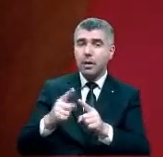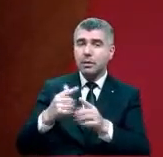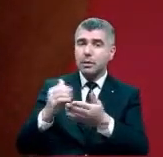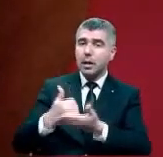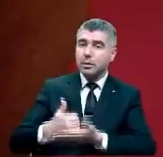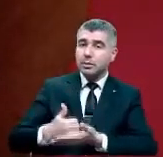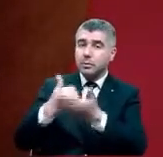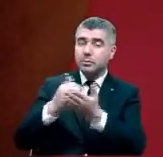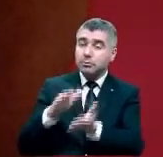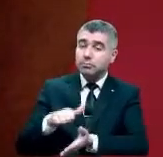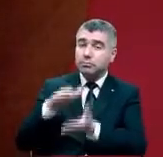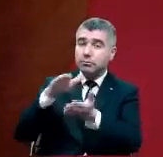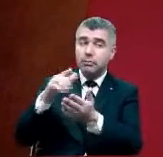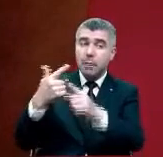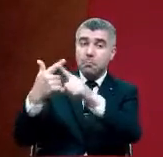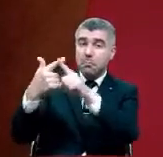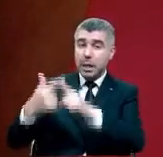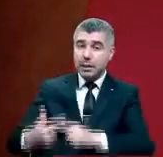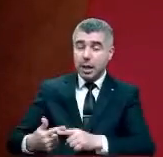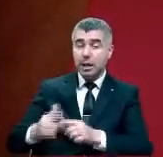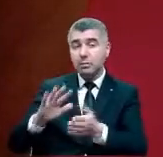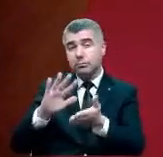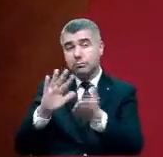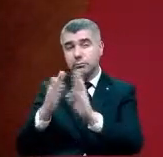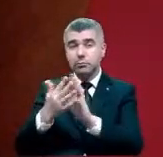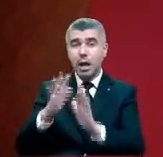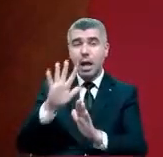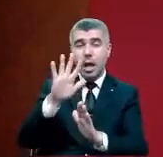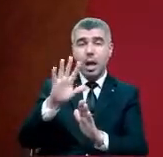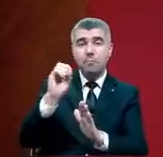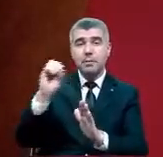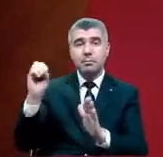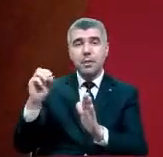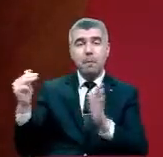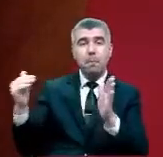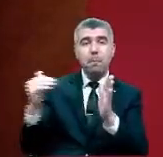مالية خاصة لتجديد هذه الحاضرة تقدر ب 500 مليون درهم. وشكرا.